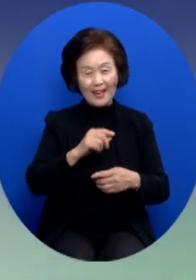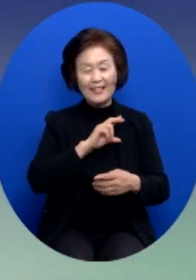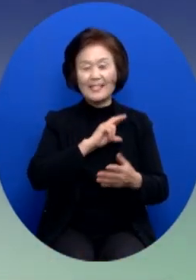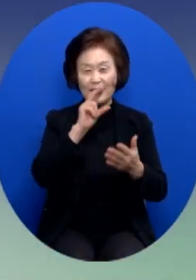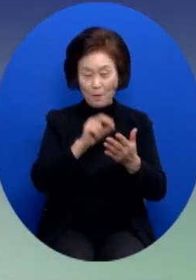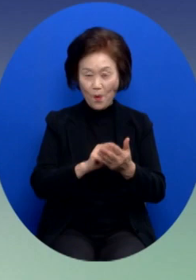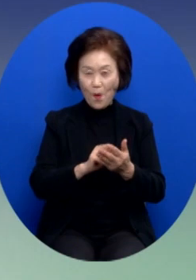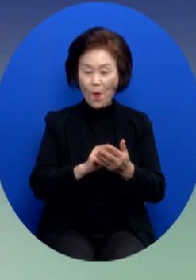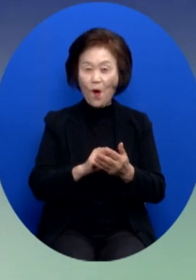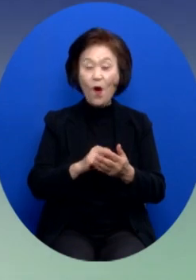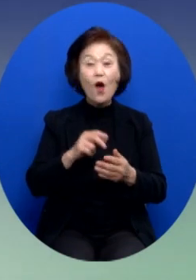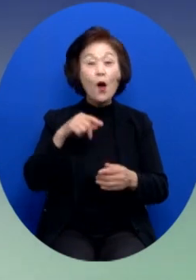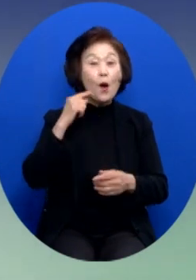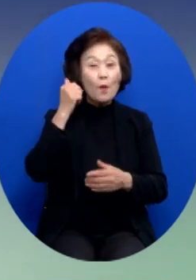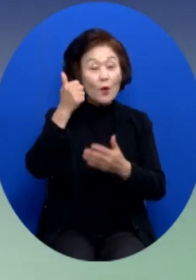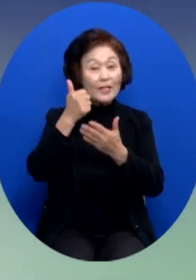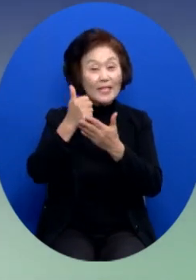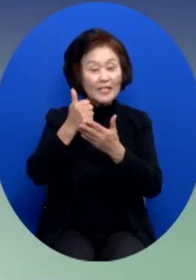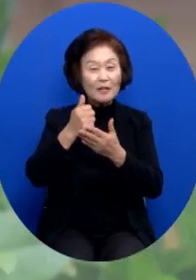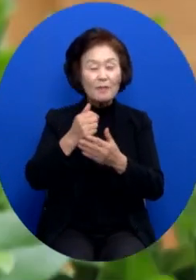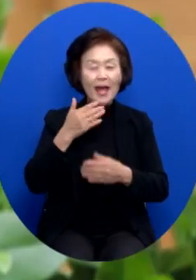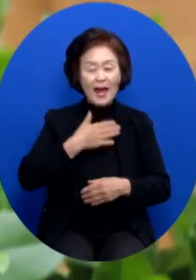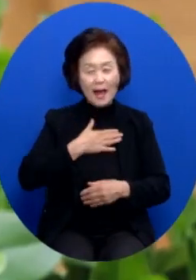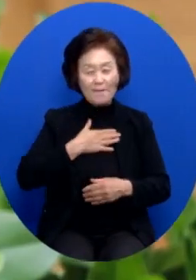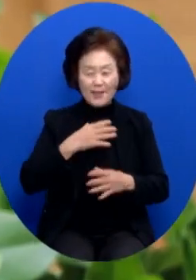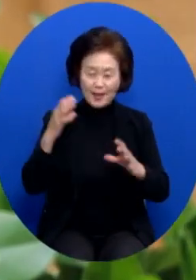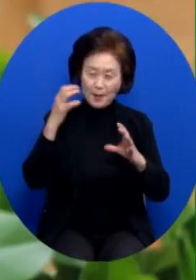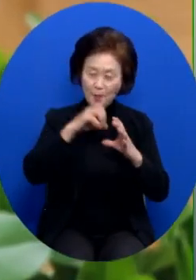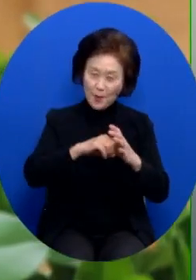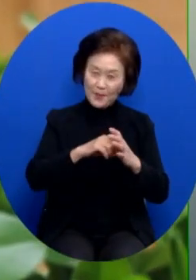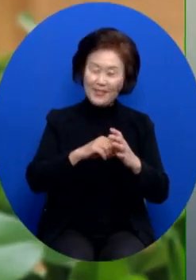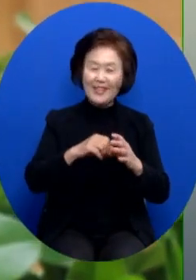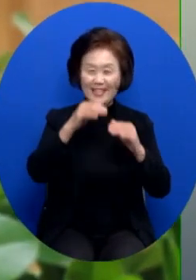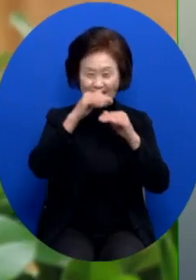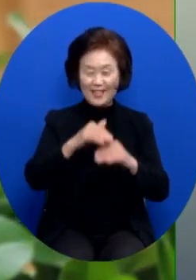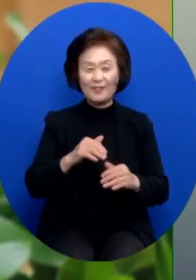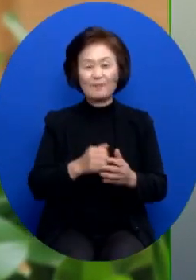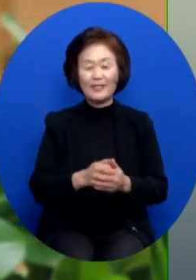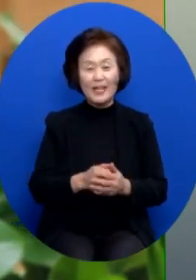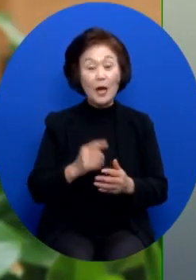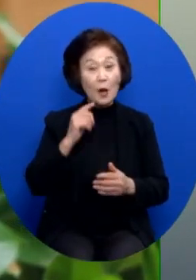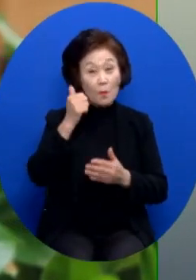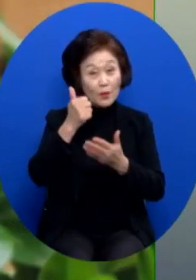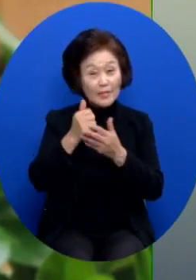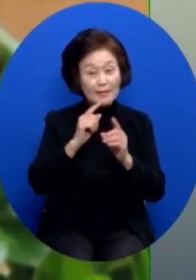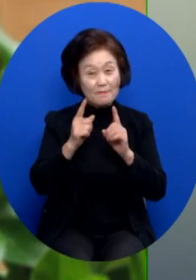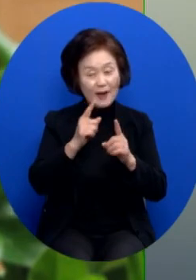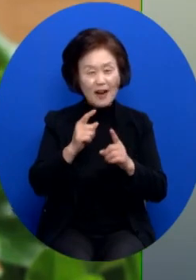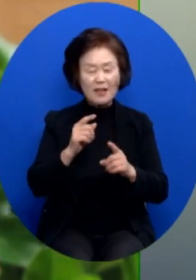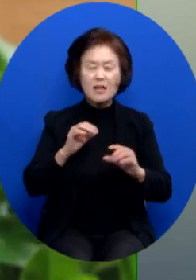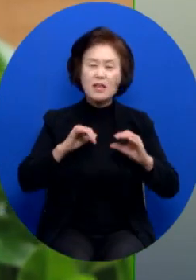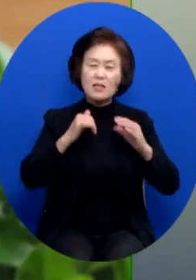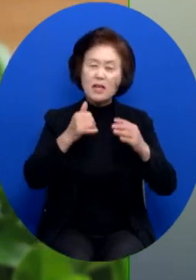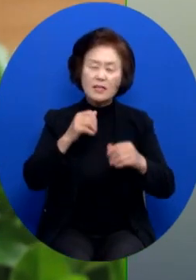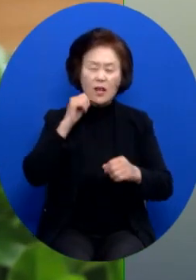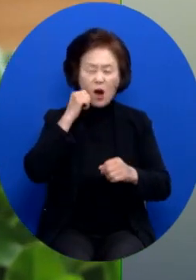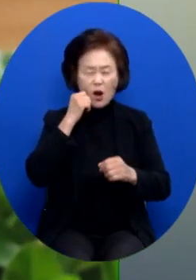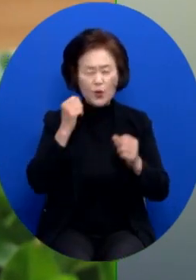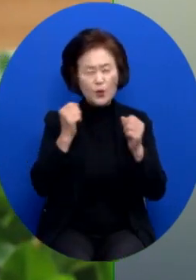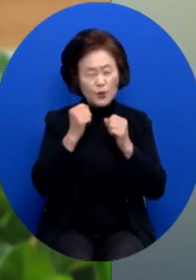시성이 응축된 시 아편이 담겼습니다 송석 목사는 아무리 세상이 힘들고 추운 바람이 분다고